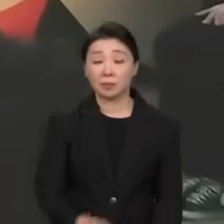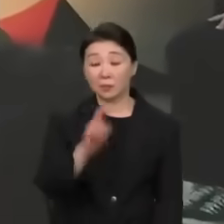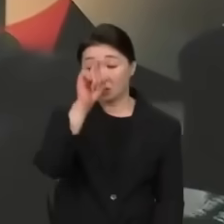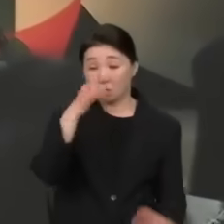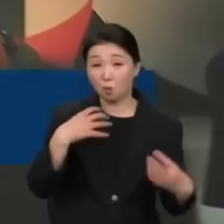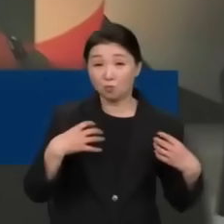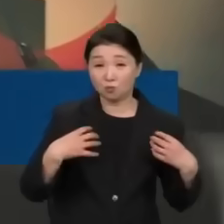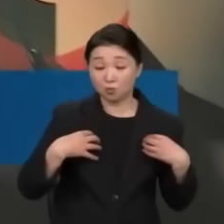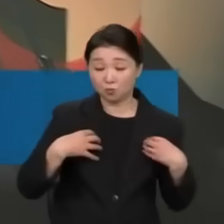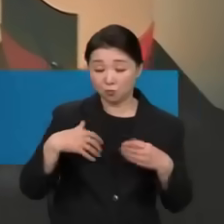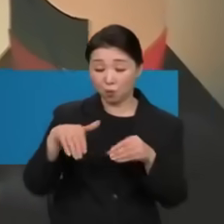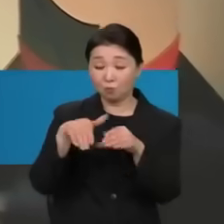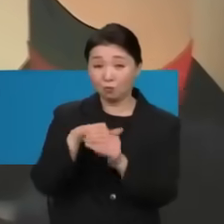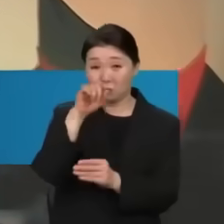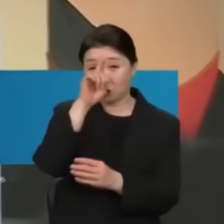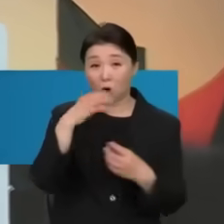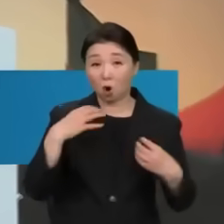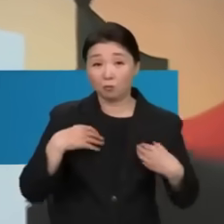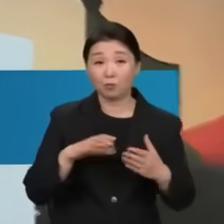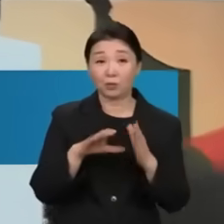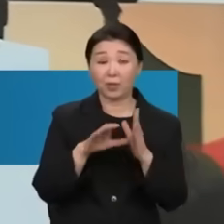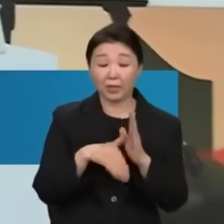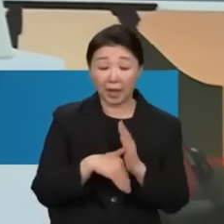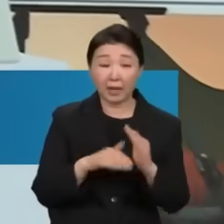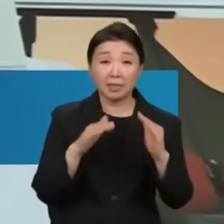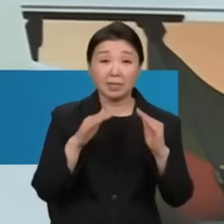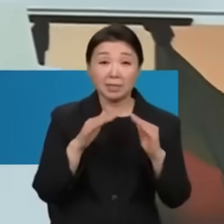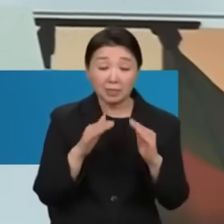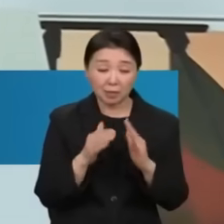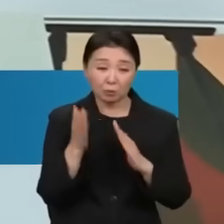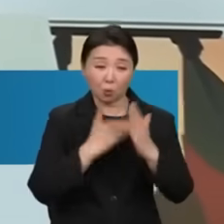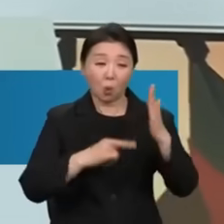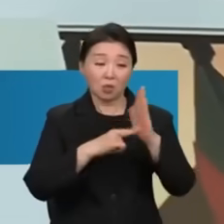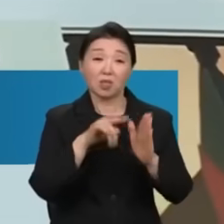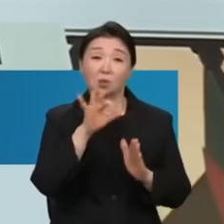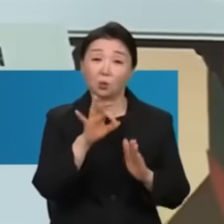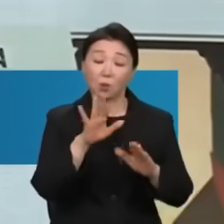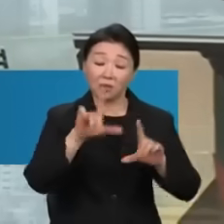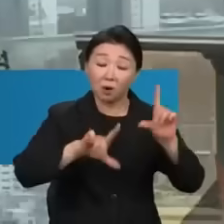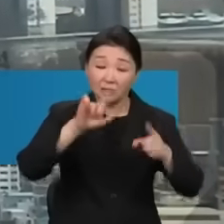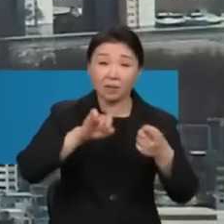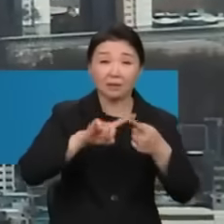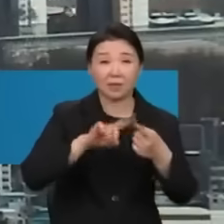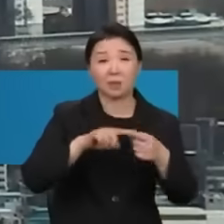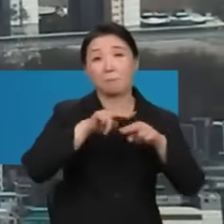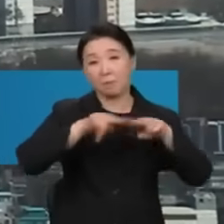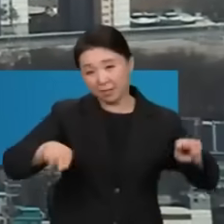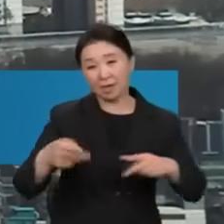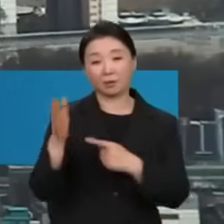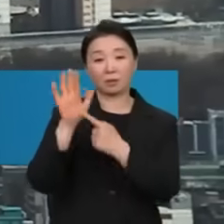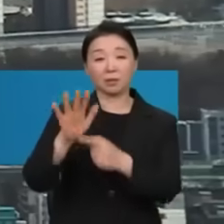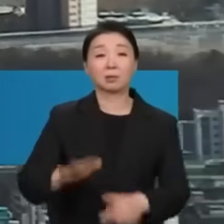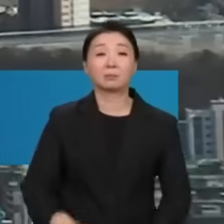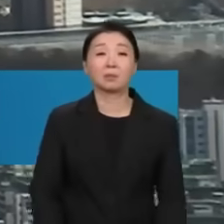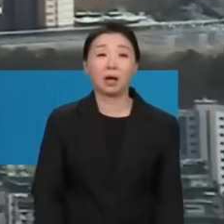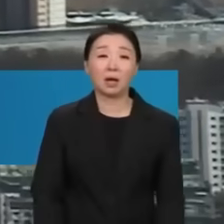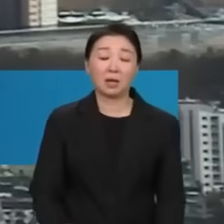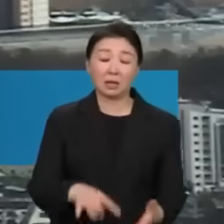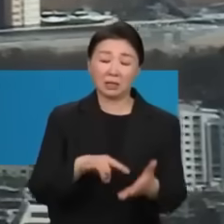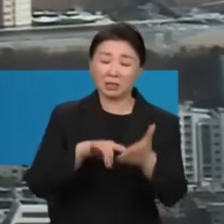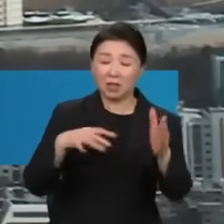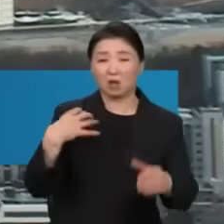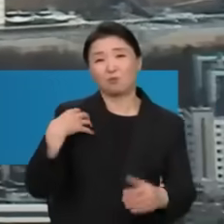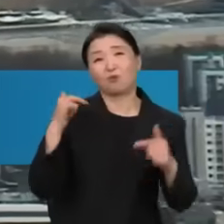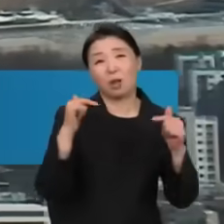정부는 또 문재인 정부에서 추진했던 부동산 공시가격 현실화 계획을 폐기하겠다고 발표했습니다. 세금 부담을